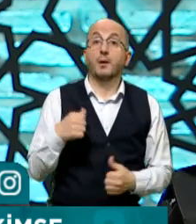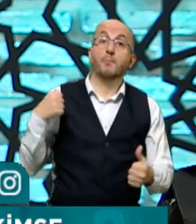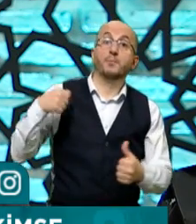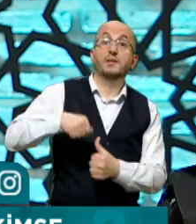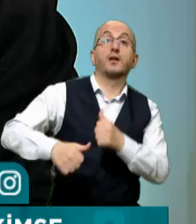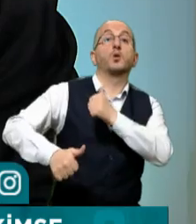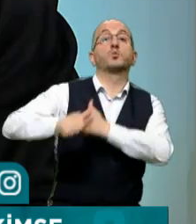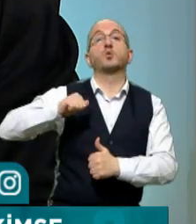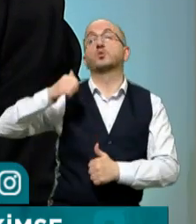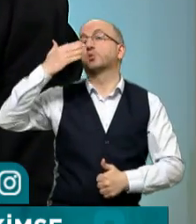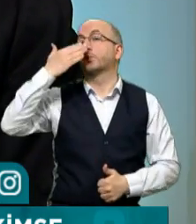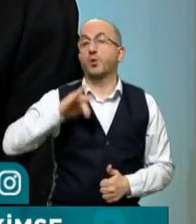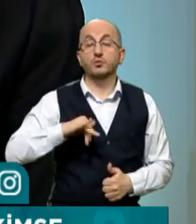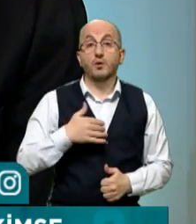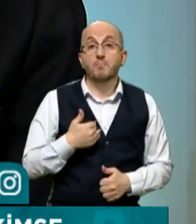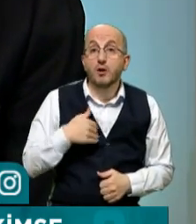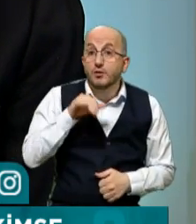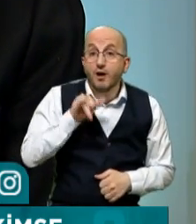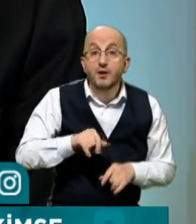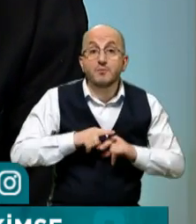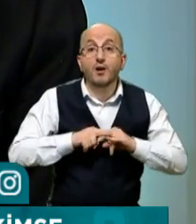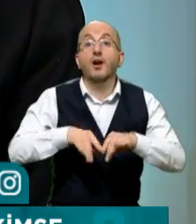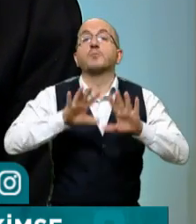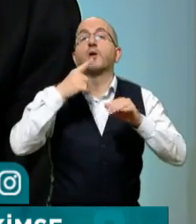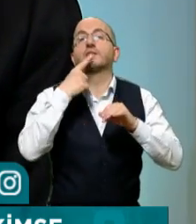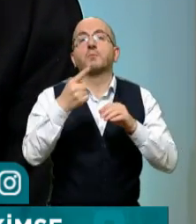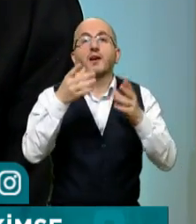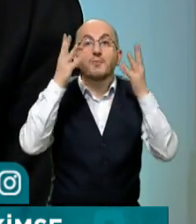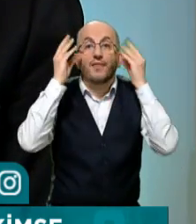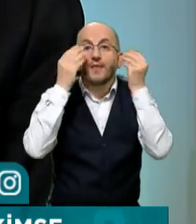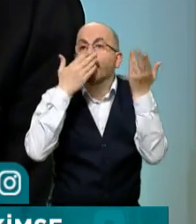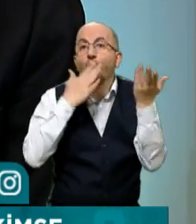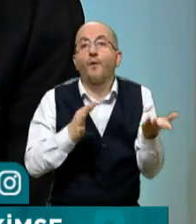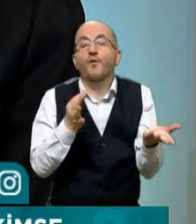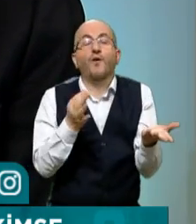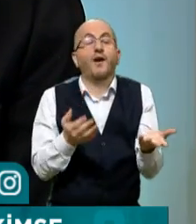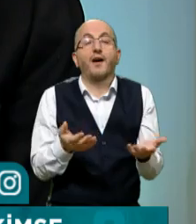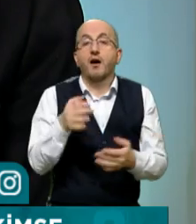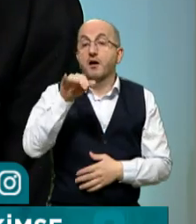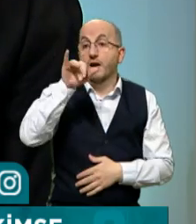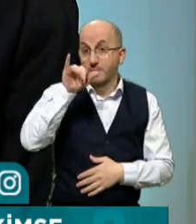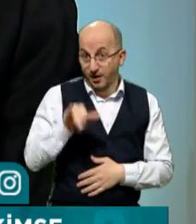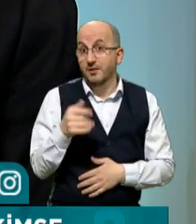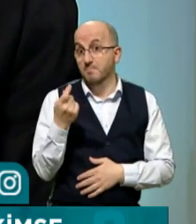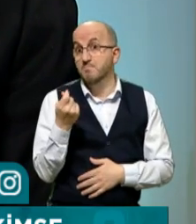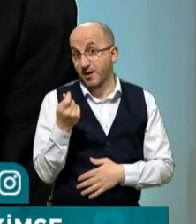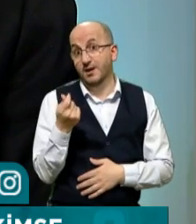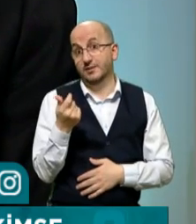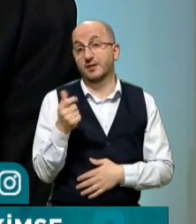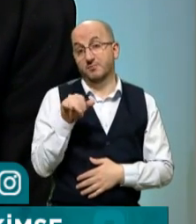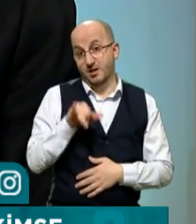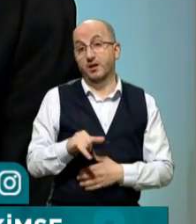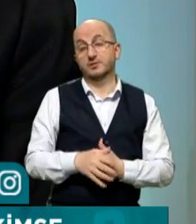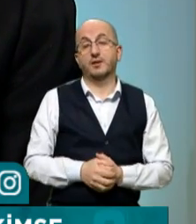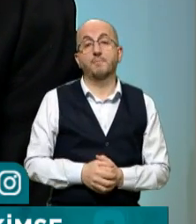dönüş yoktur. Daha ben hakkımı helal etmiyorum demenizin bir anlamı yoktur. Ama hak mali bir haksa,